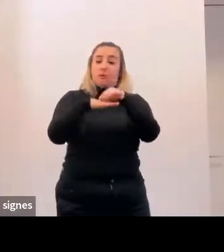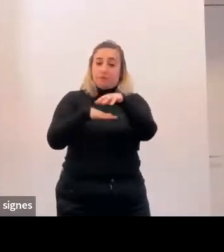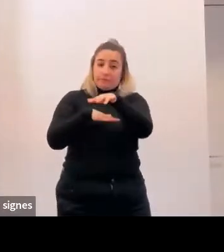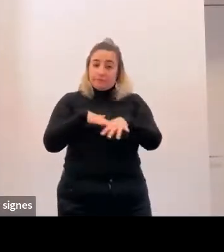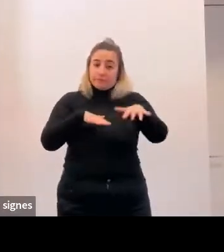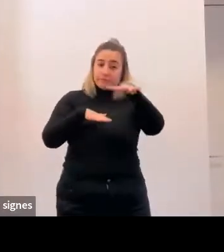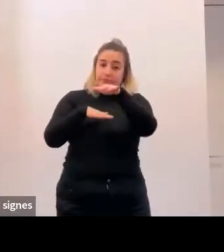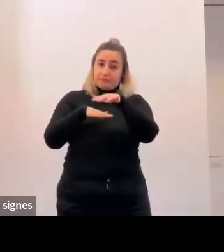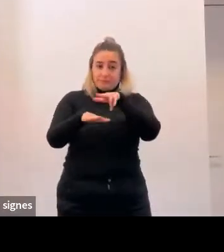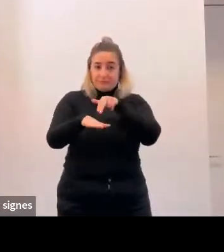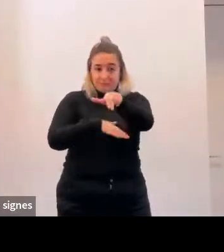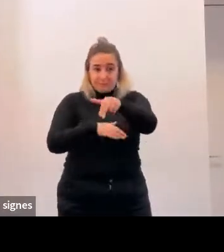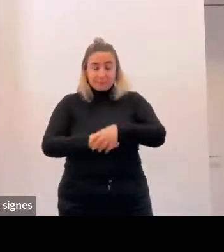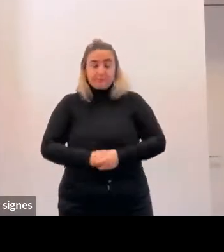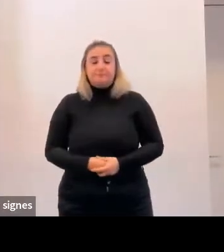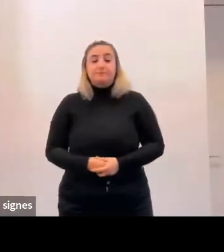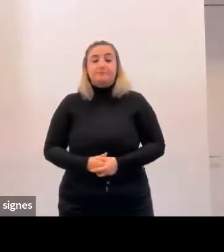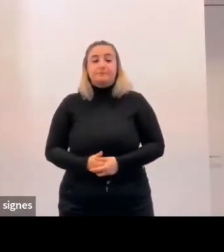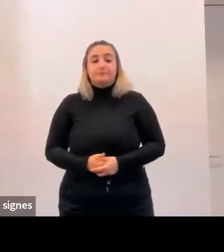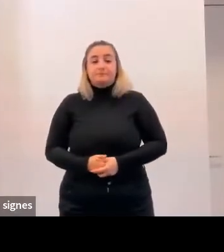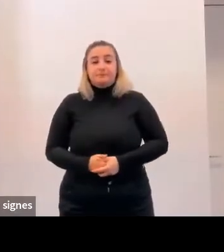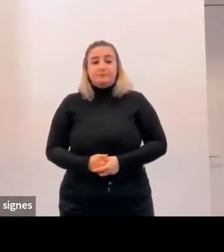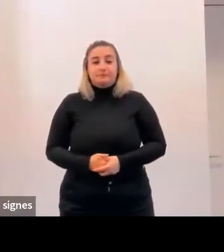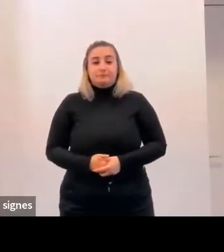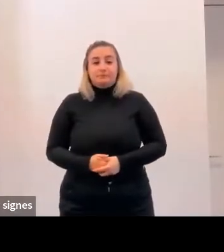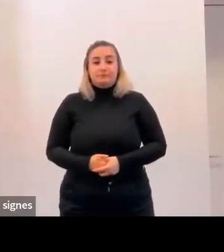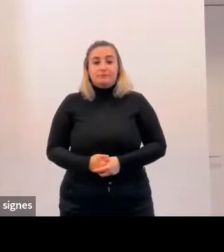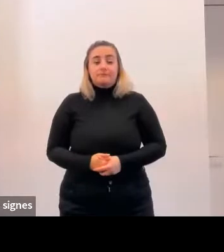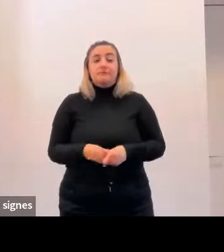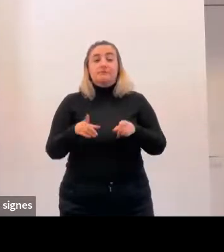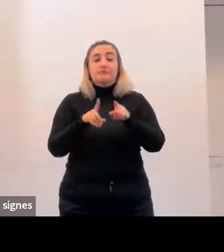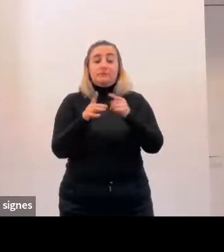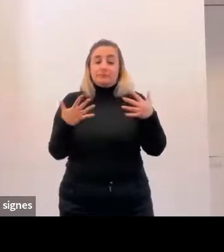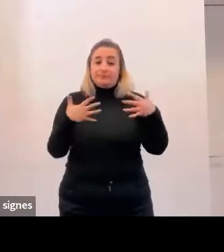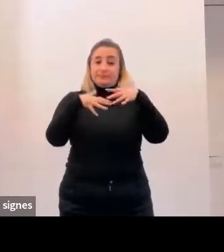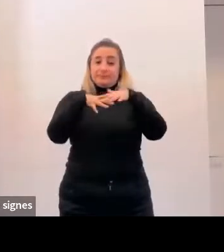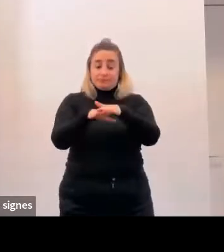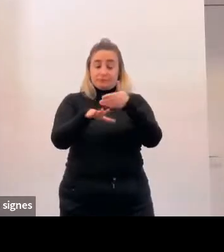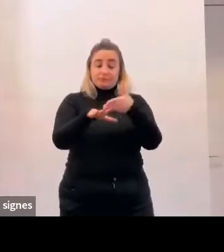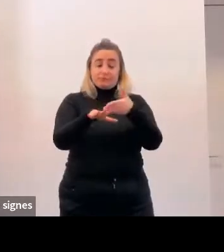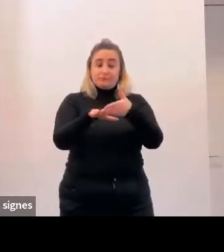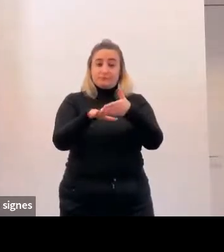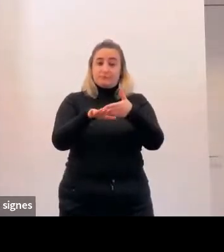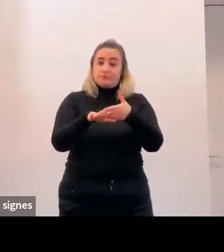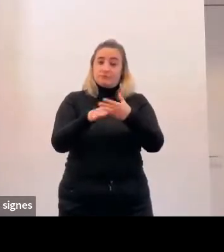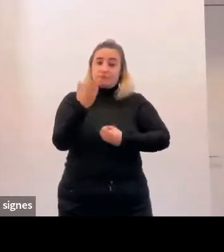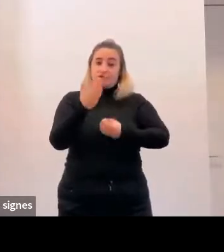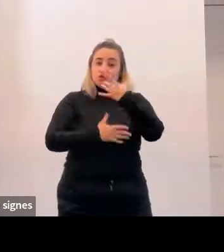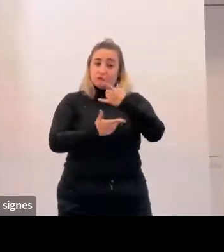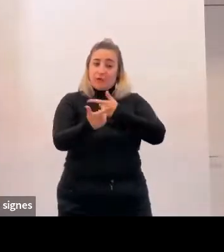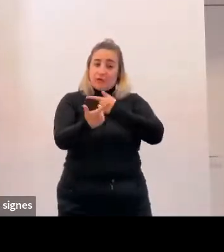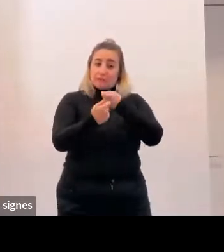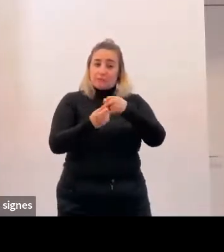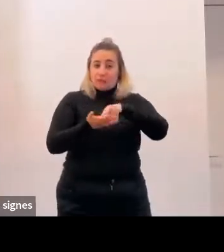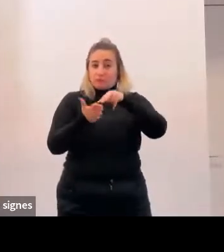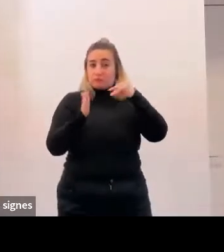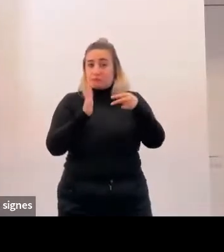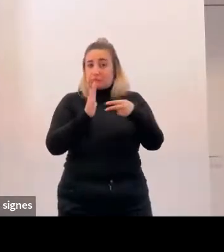de ces mêmes agents. Ce transfert implique aussi des adaptations que je qualifierais de plus